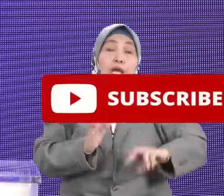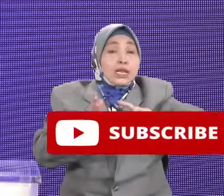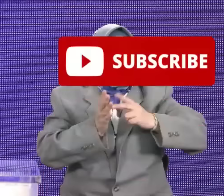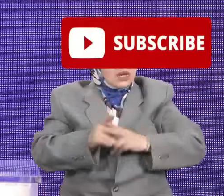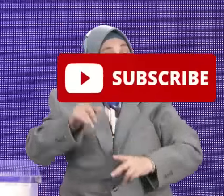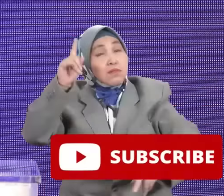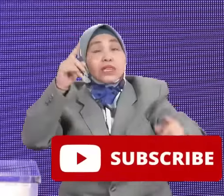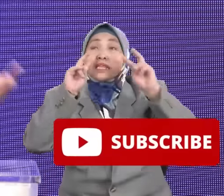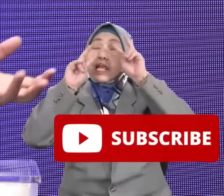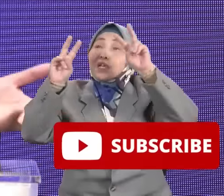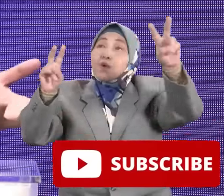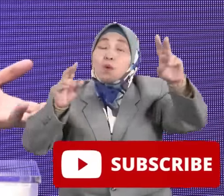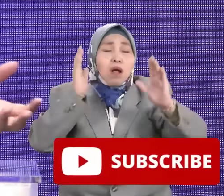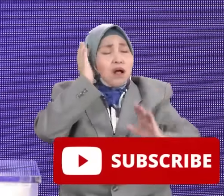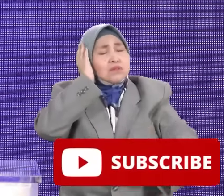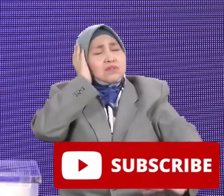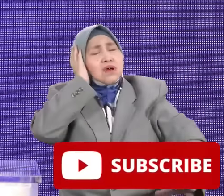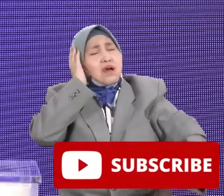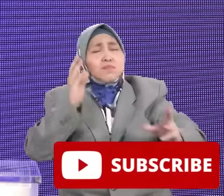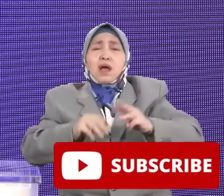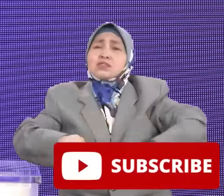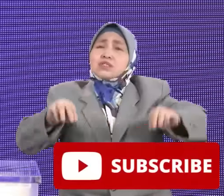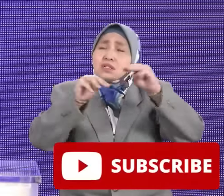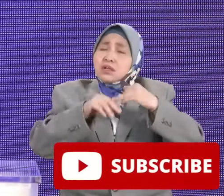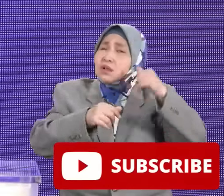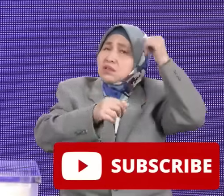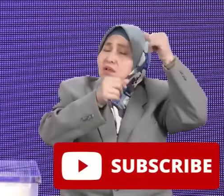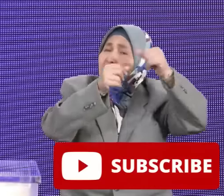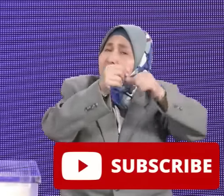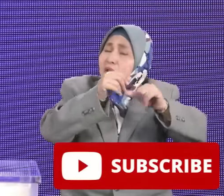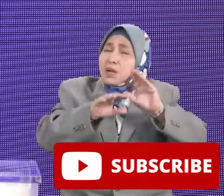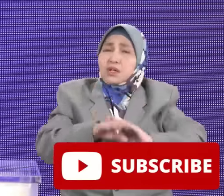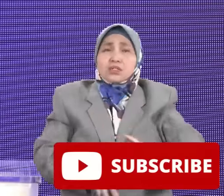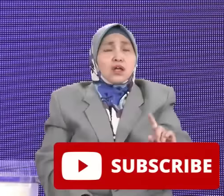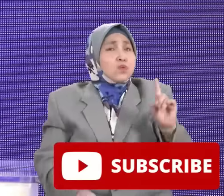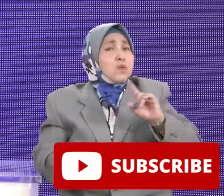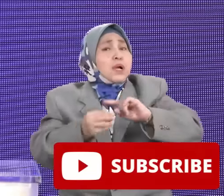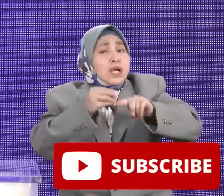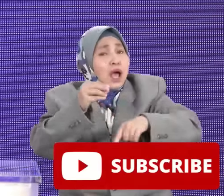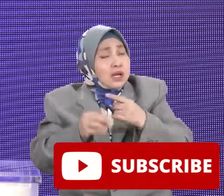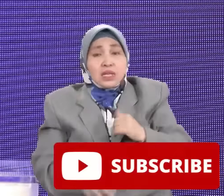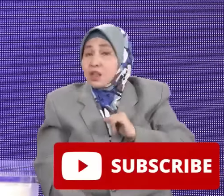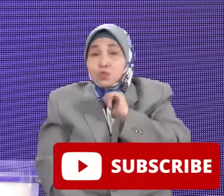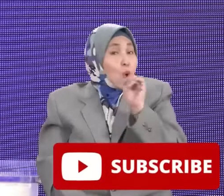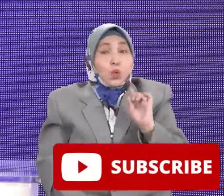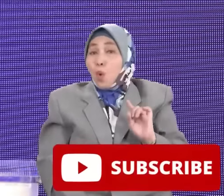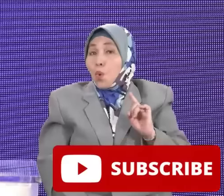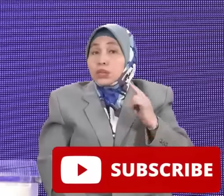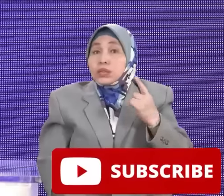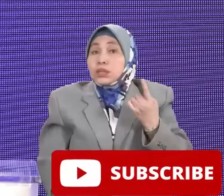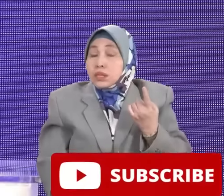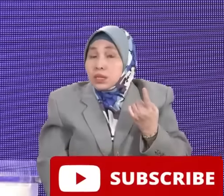banyak masjid gitu ya Azza syiar Allah kita terimbau kepada satu perkara yang bukan sekadar